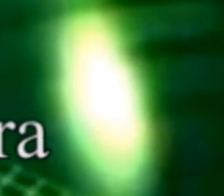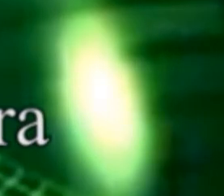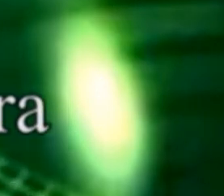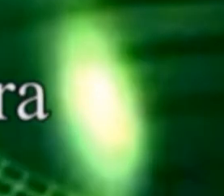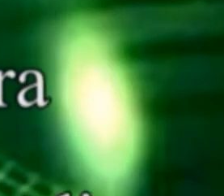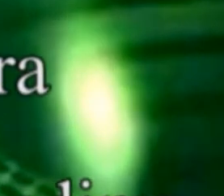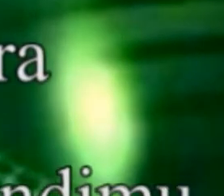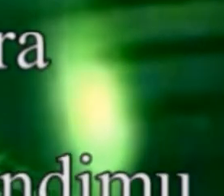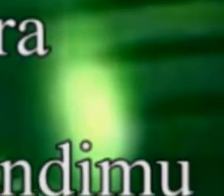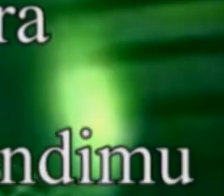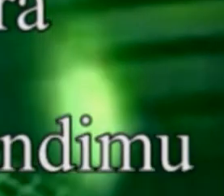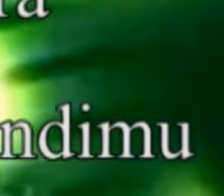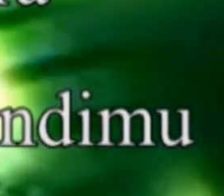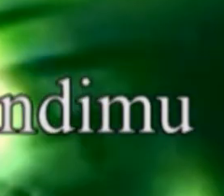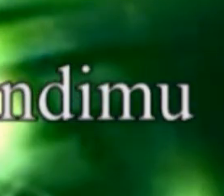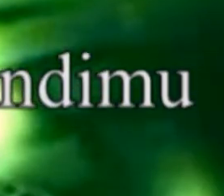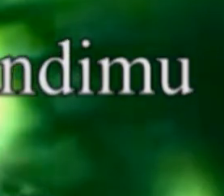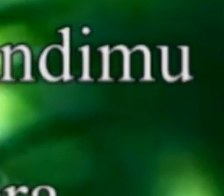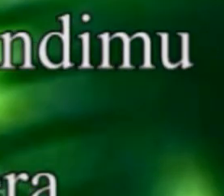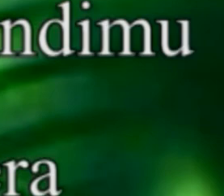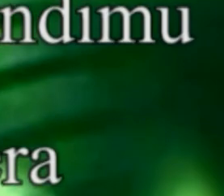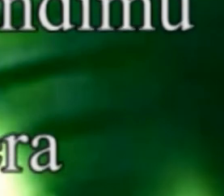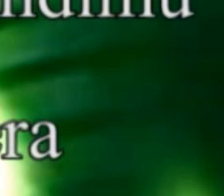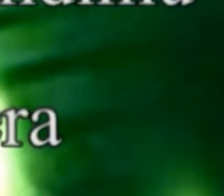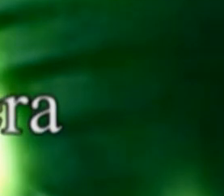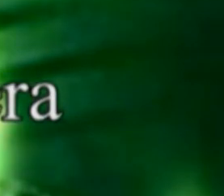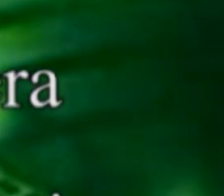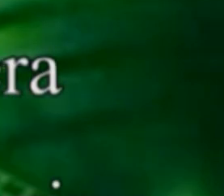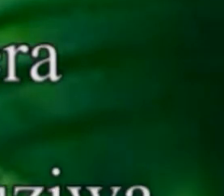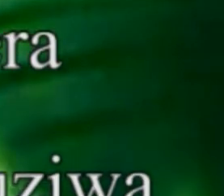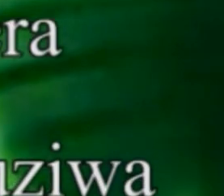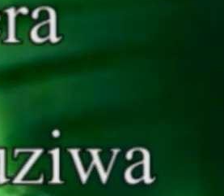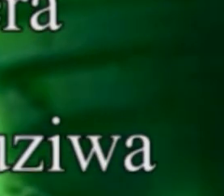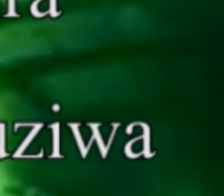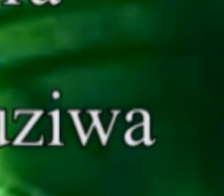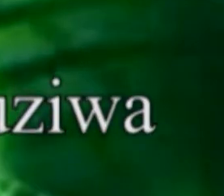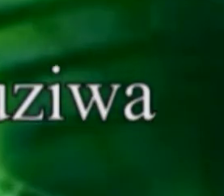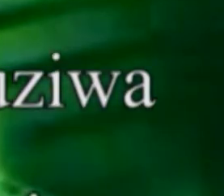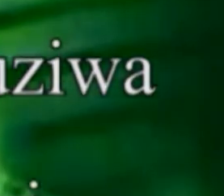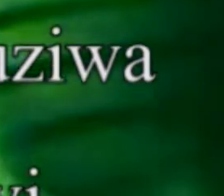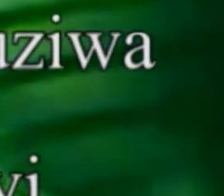Yeah.